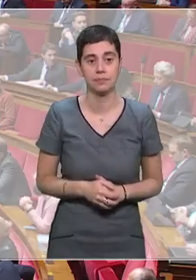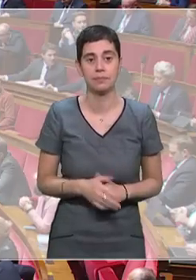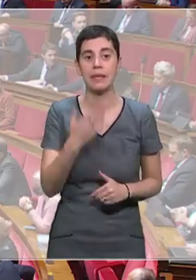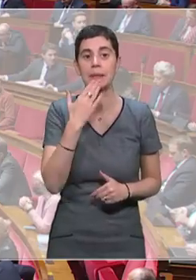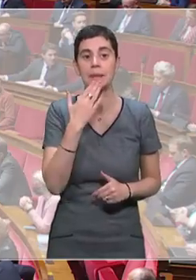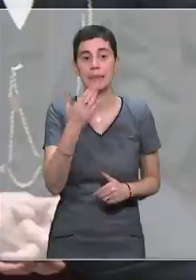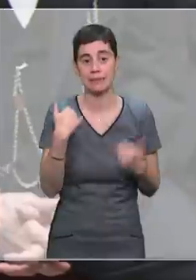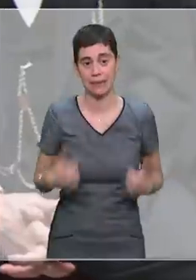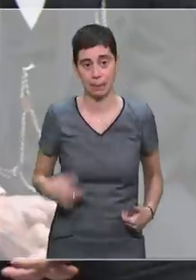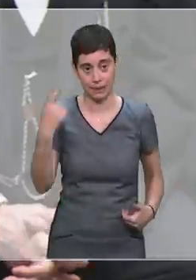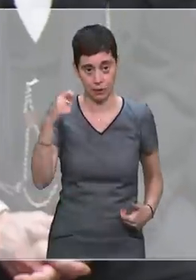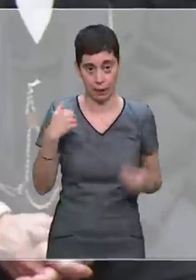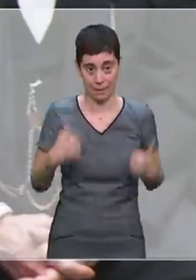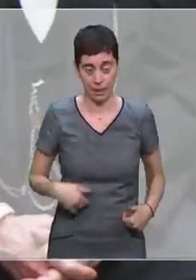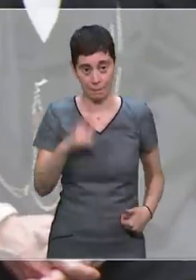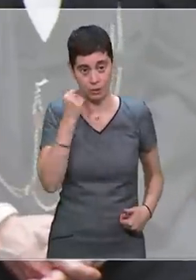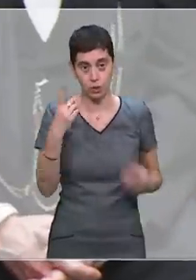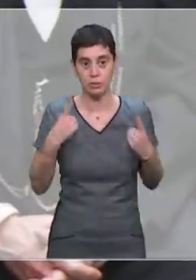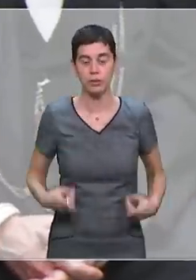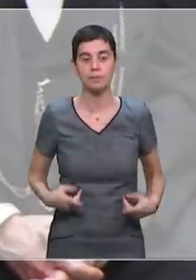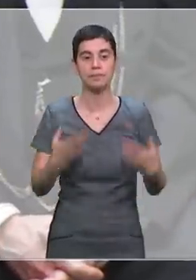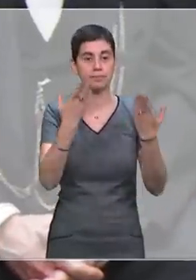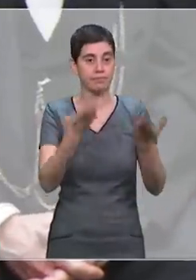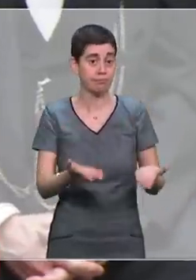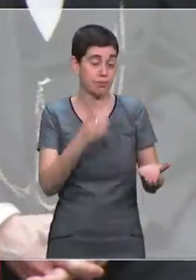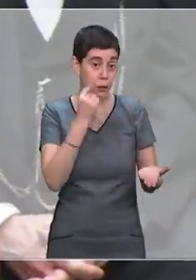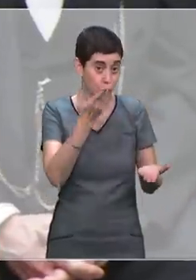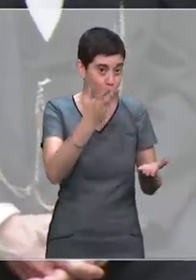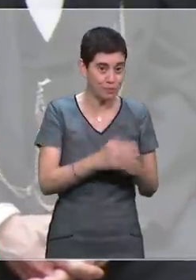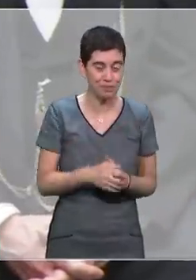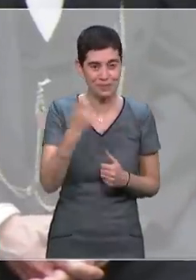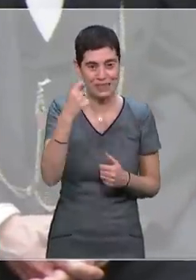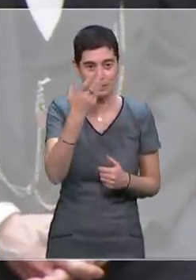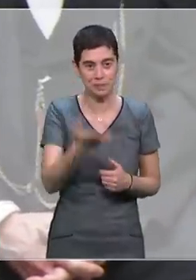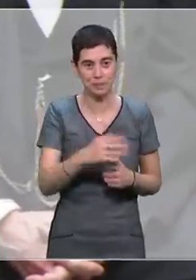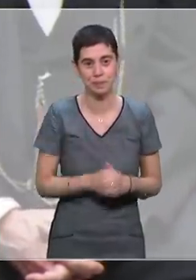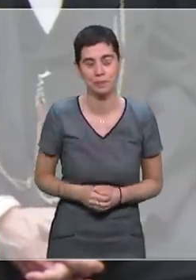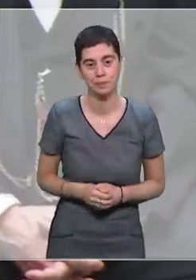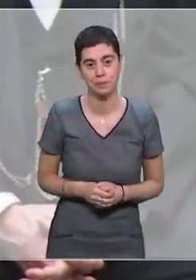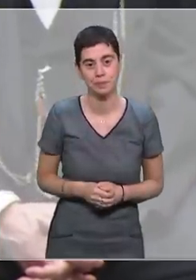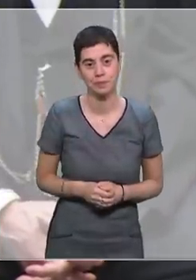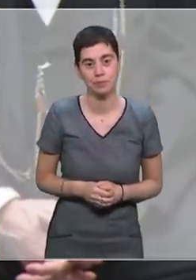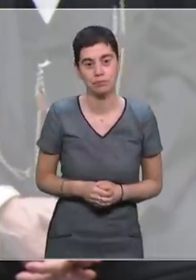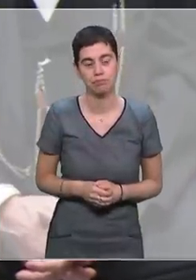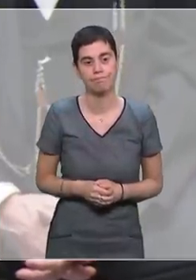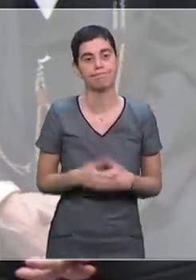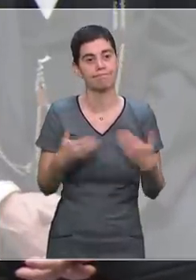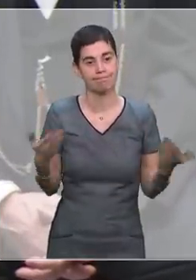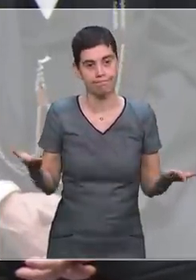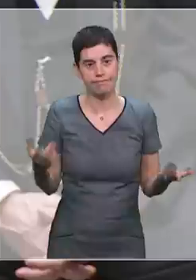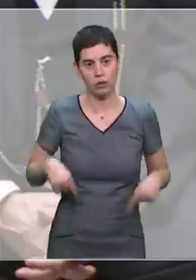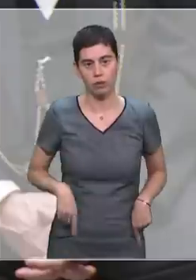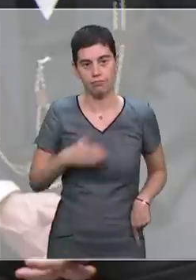Merci, Madame la Présidente, Mesdames et Messieurs les députés, Monsieur le Président Bertrand Pancher. L'une des grandes batailles